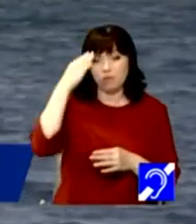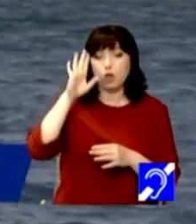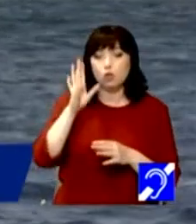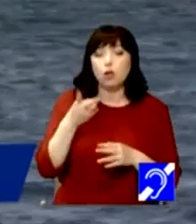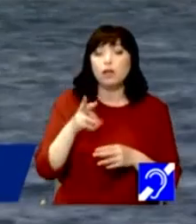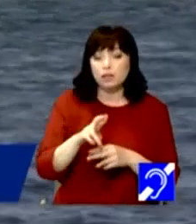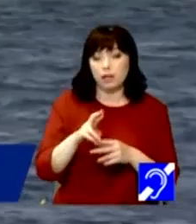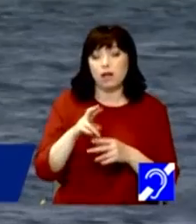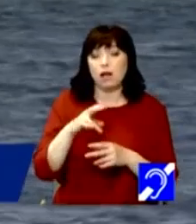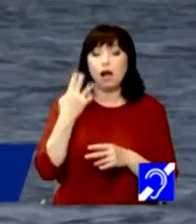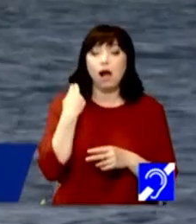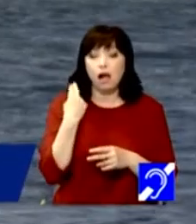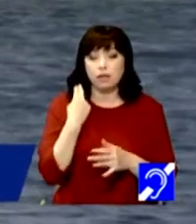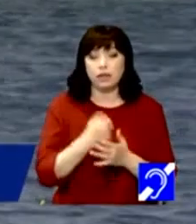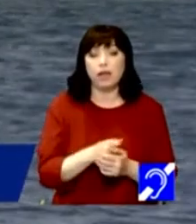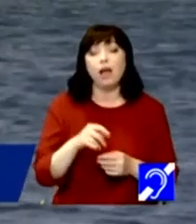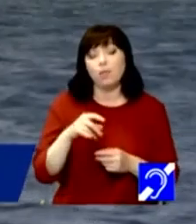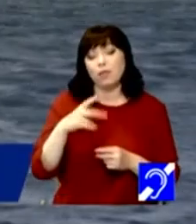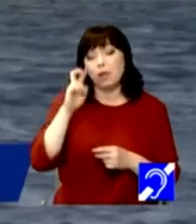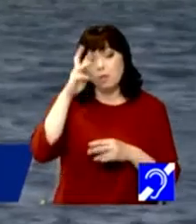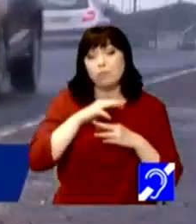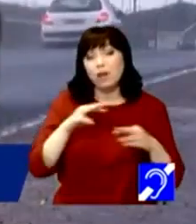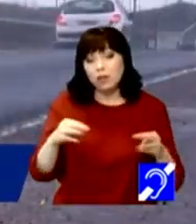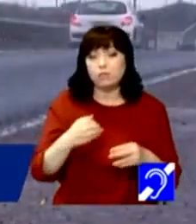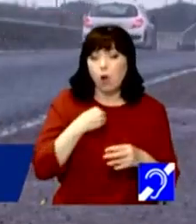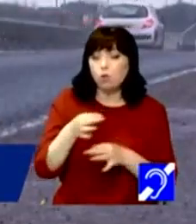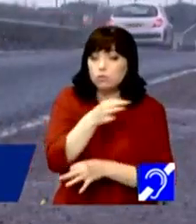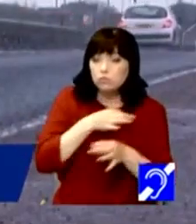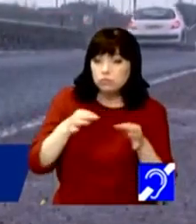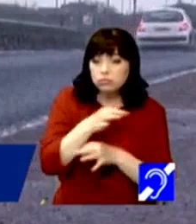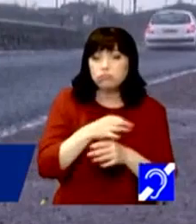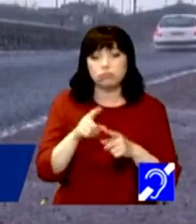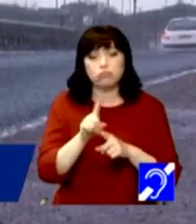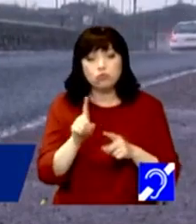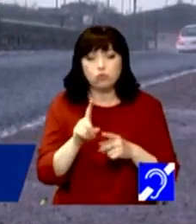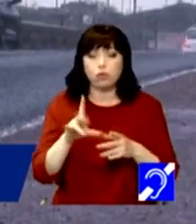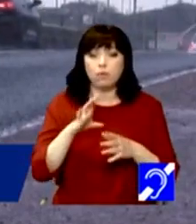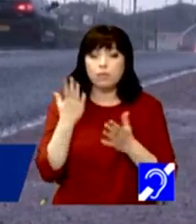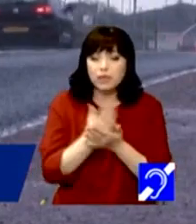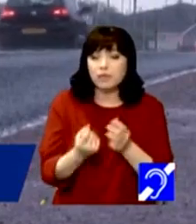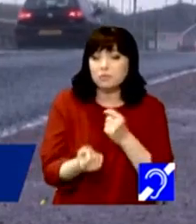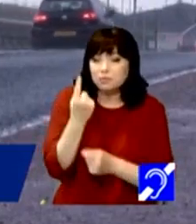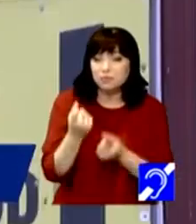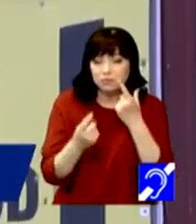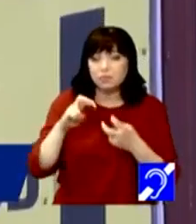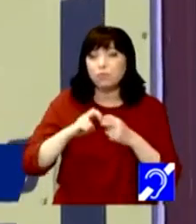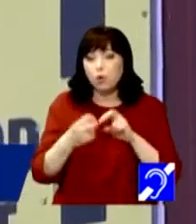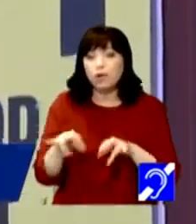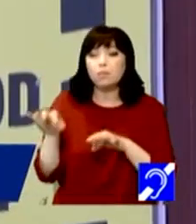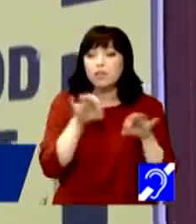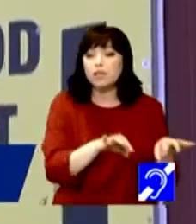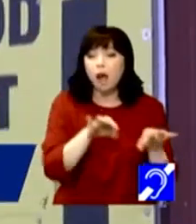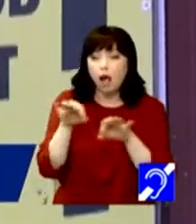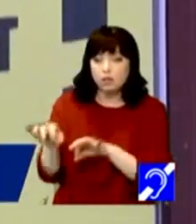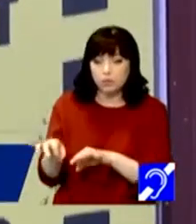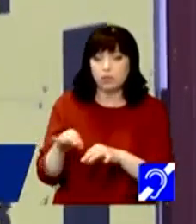mărfurile venite din Marea Britanie. Guvernul de la Londra vrea să renegocieze acordul cu Bruxelles pentru că au apărut disfuncționalități în transportul unor mărfuri